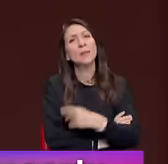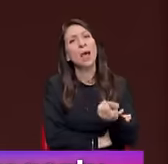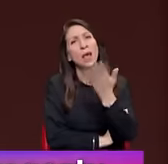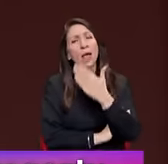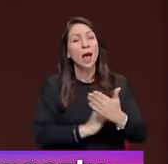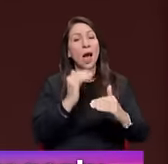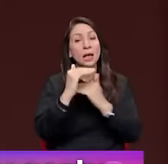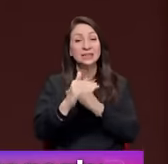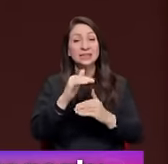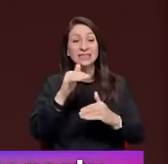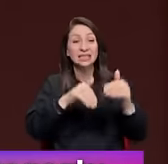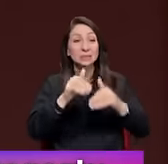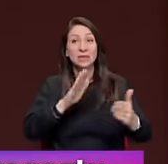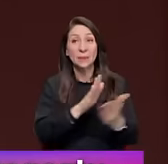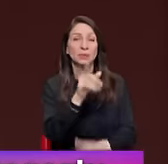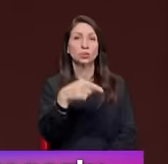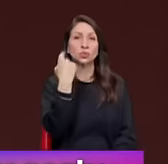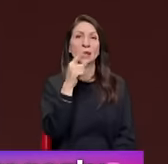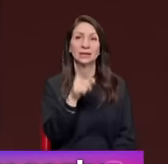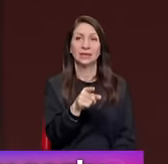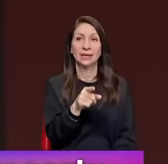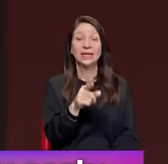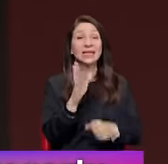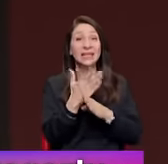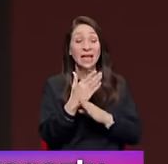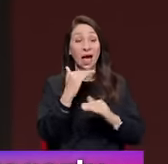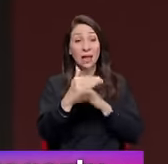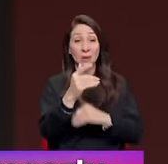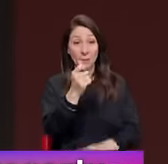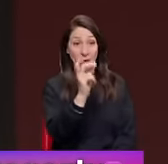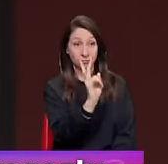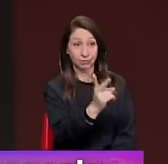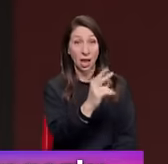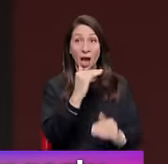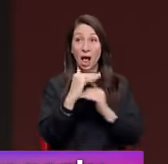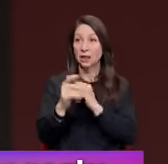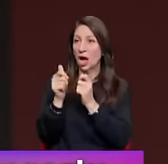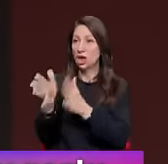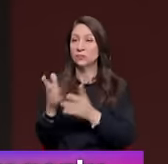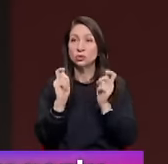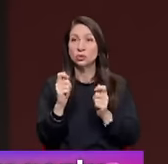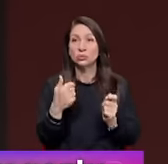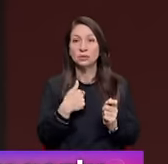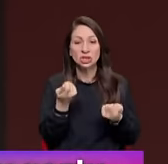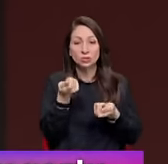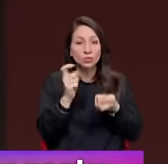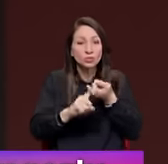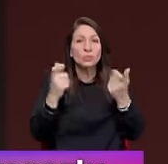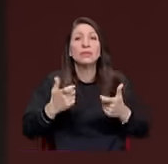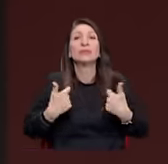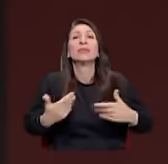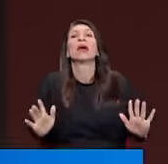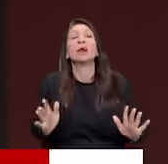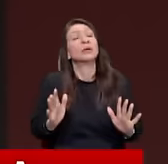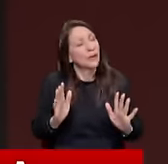halkın seçimlerdeki tepkisi bir yandan bundan dolayıydı. Çünkü halkın parasını halka harcamak zorundayız. Biz işkur değiliz. Evet,